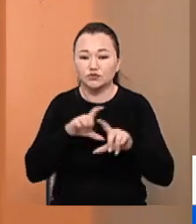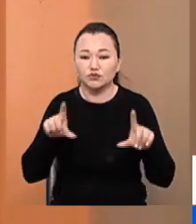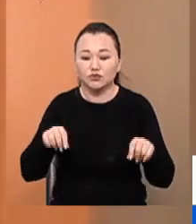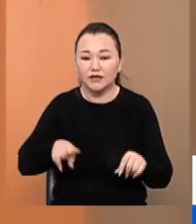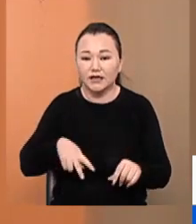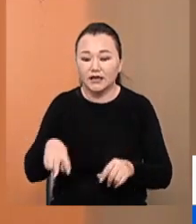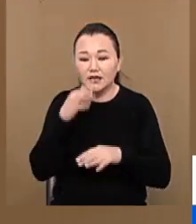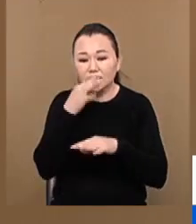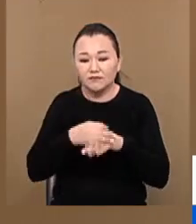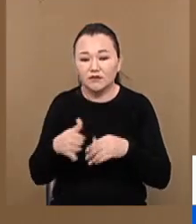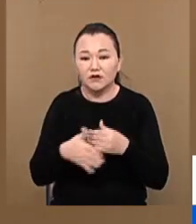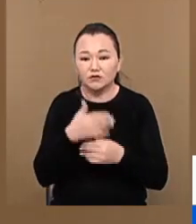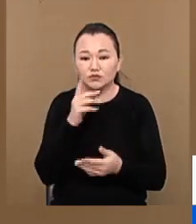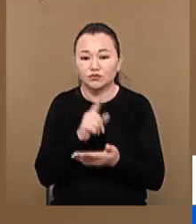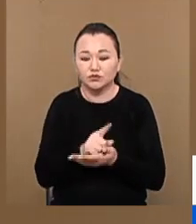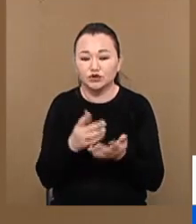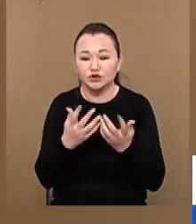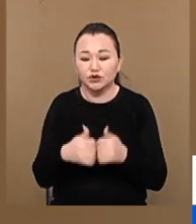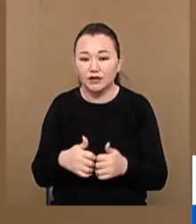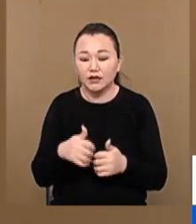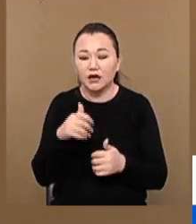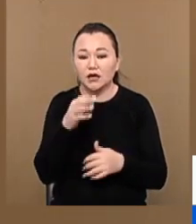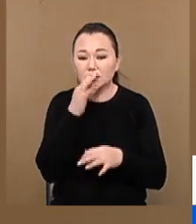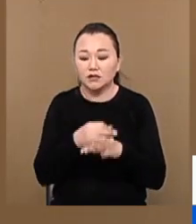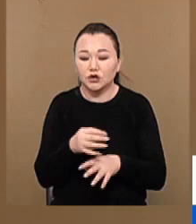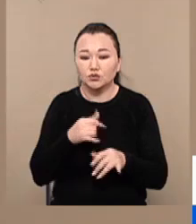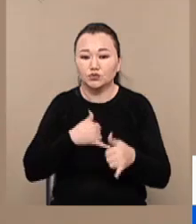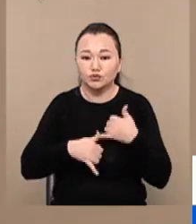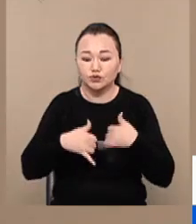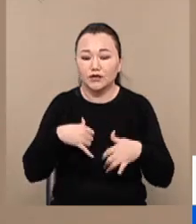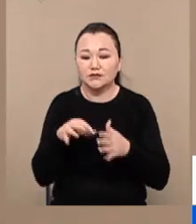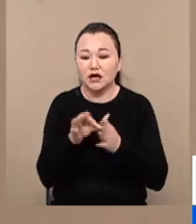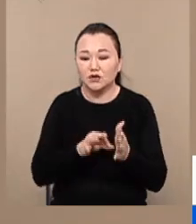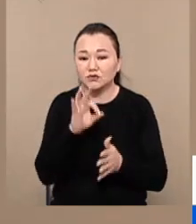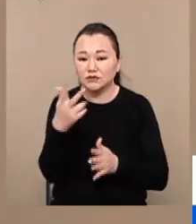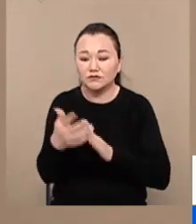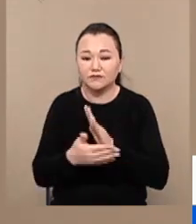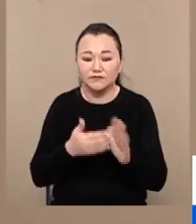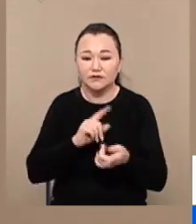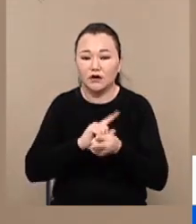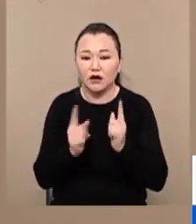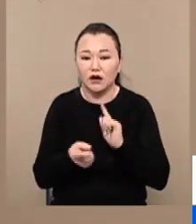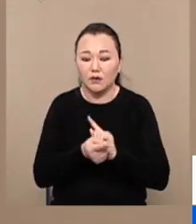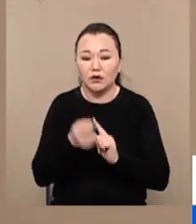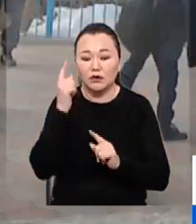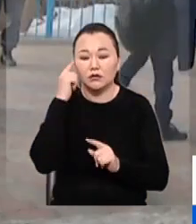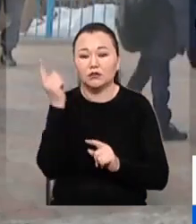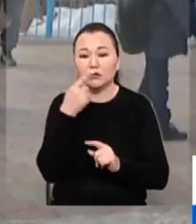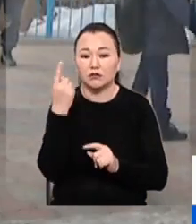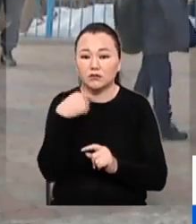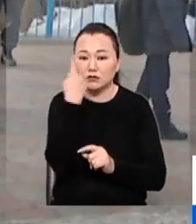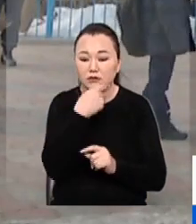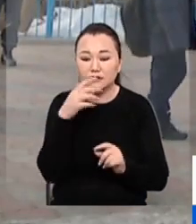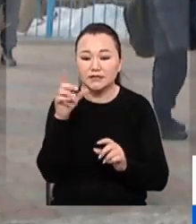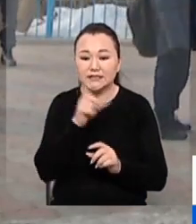де жауапқа тартылуы тиіс дейді. Айтуынша мұғалімдер шұғыл жедел жәрдем шақырудың орнына бас айналып бет аузы